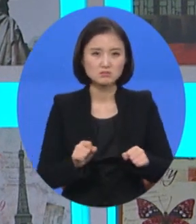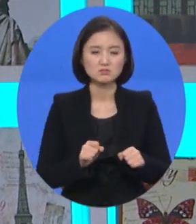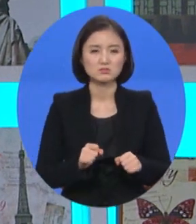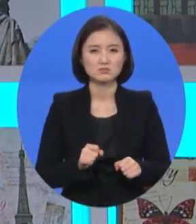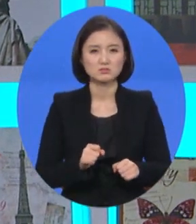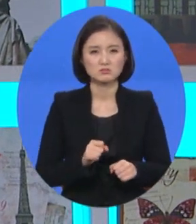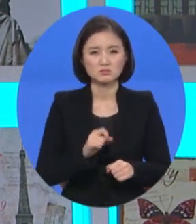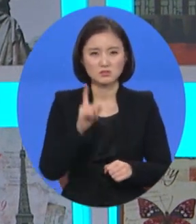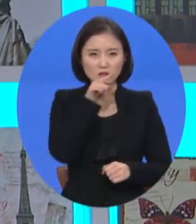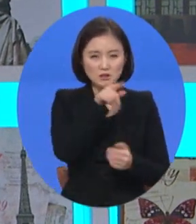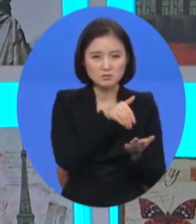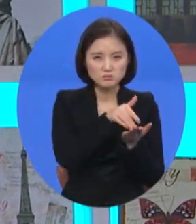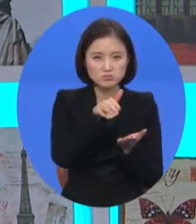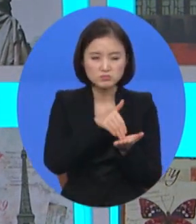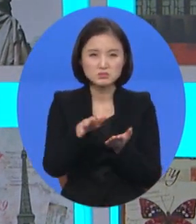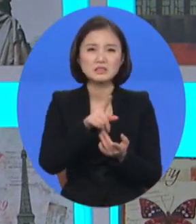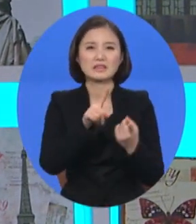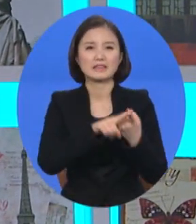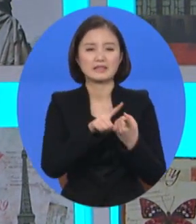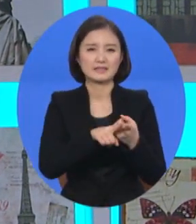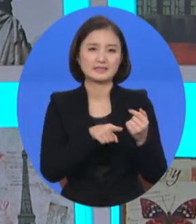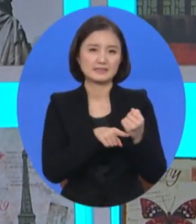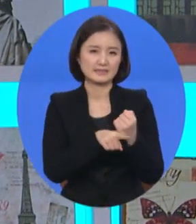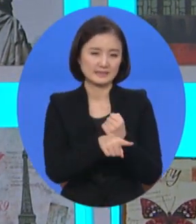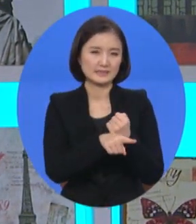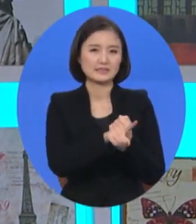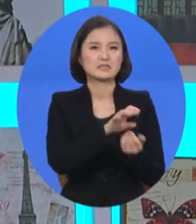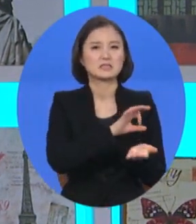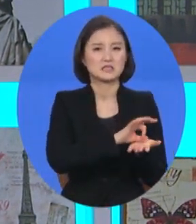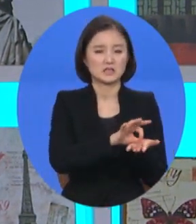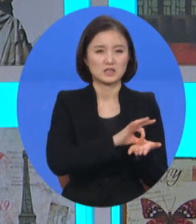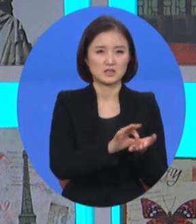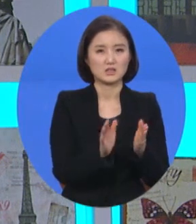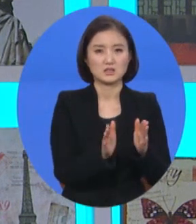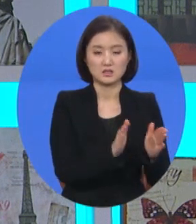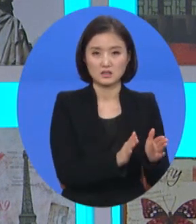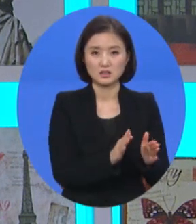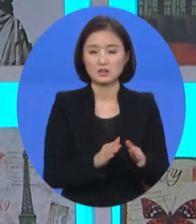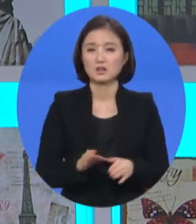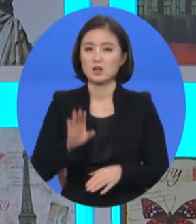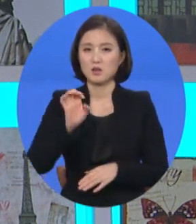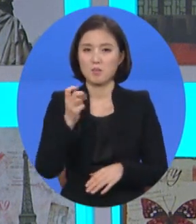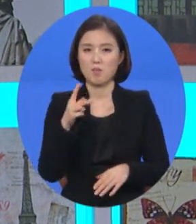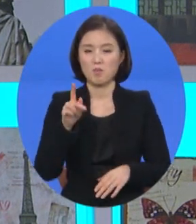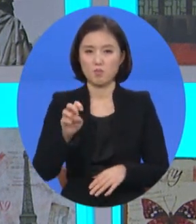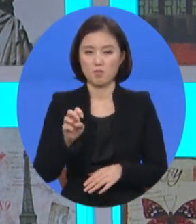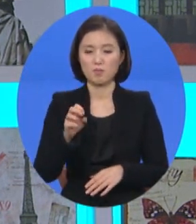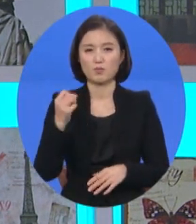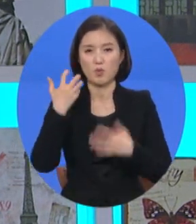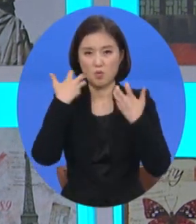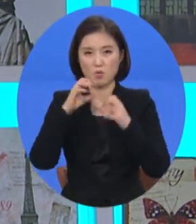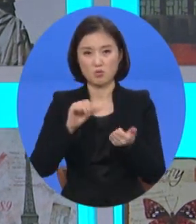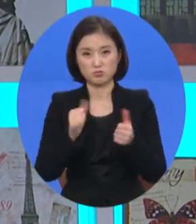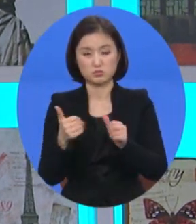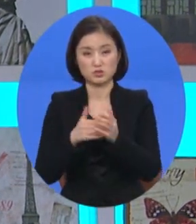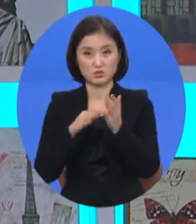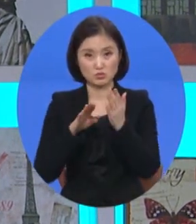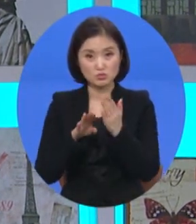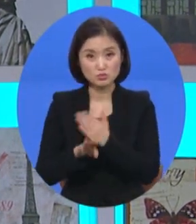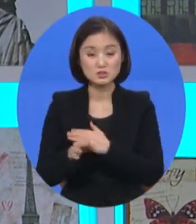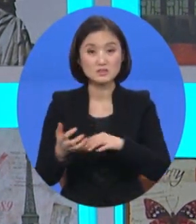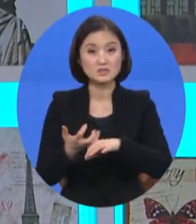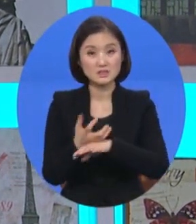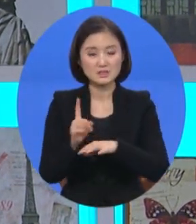물리치는 그런 뭐좀 이런거 로만 먼저 받아들이게 되는데 표범의 그 문이 그래서 단원 김홍도가 표피 들어갈 때